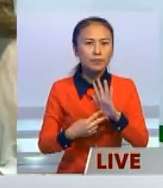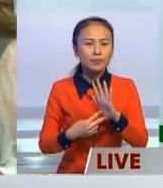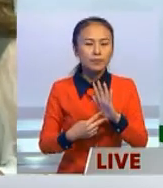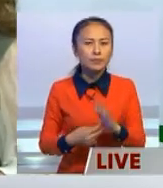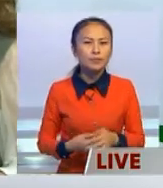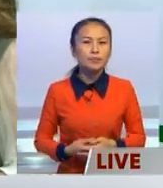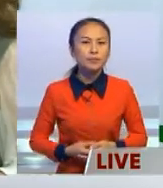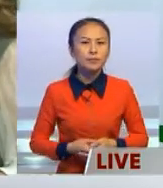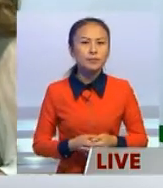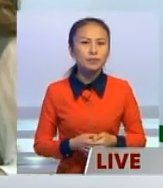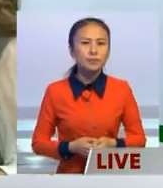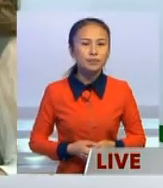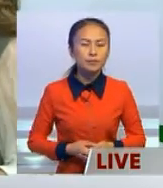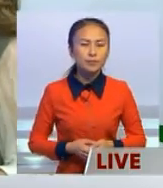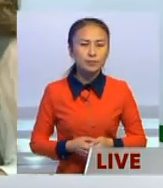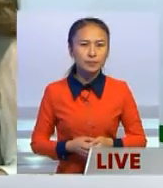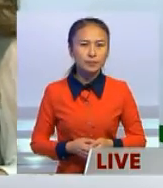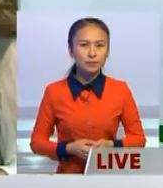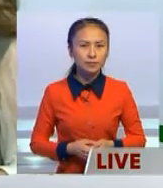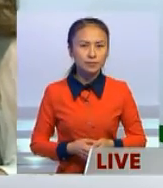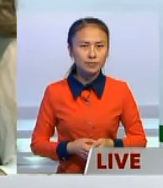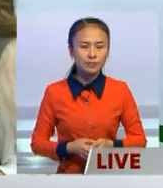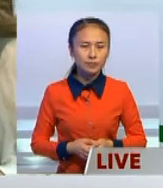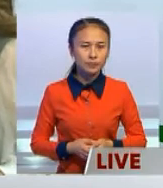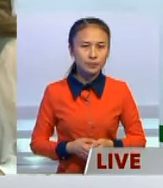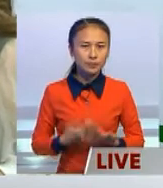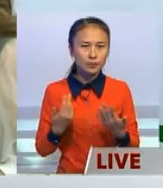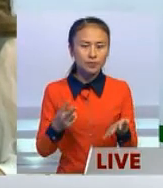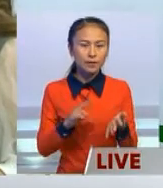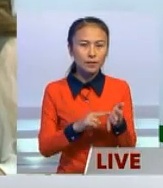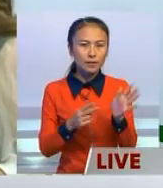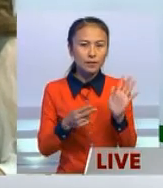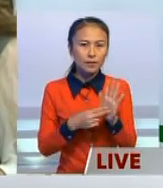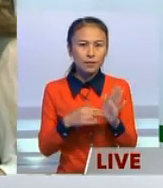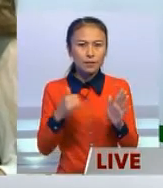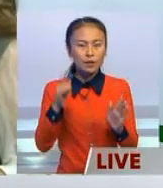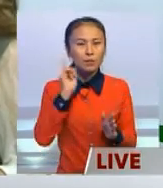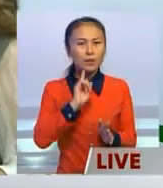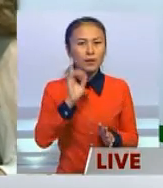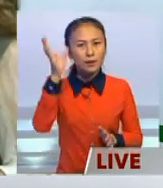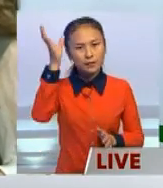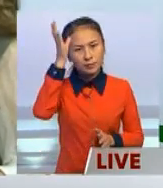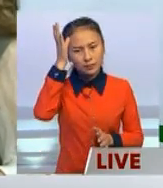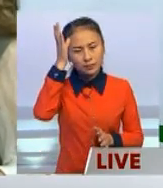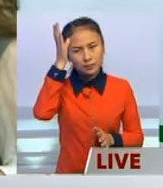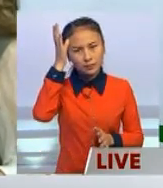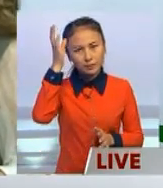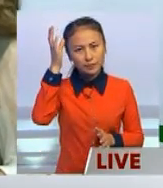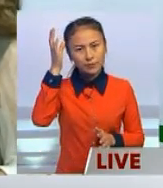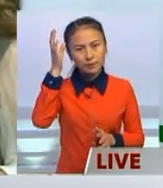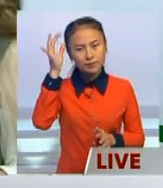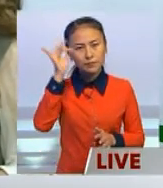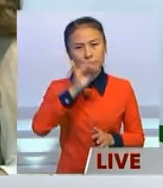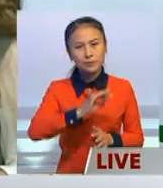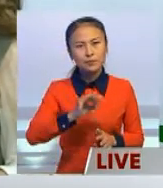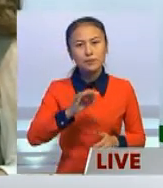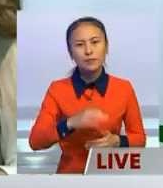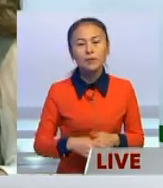керек, сонда курстар алу керек. Сонда курстардың сондай жобаларды дамытып жатырмыз қазір Академия KZ деген. Негізі